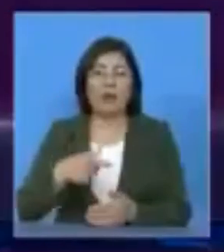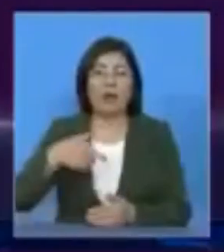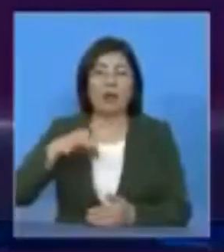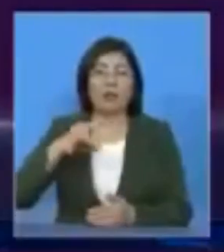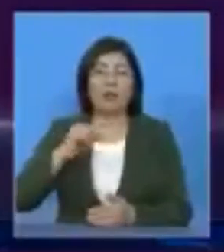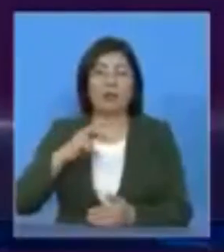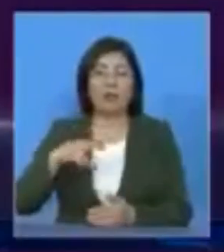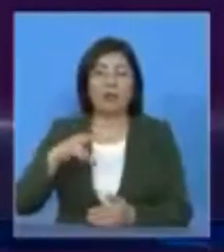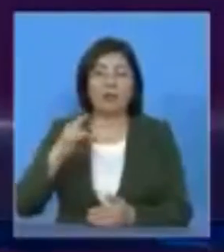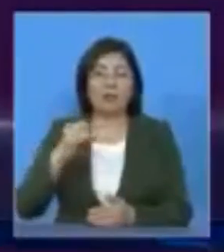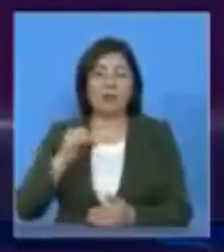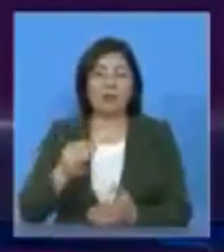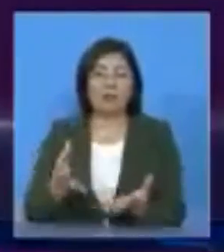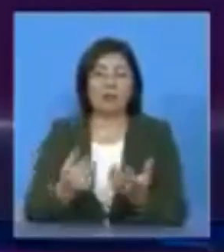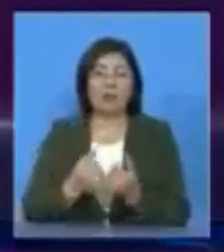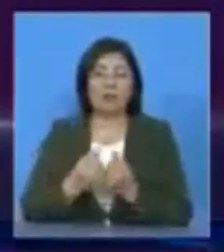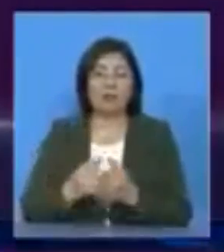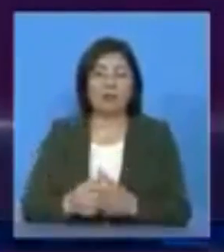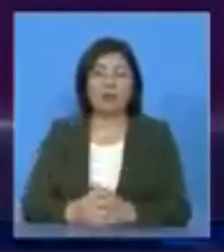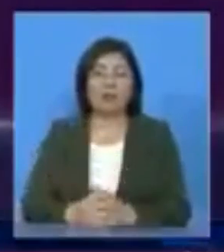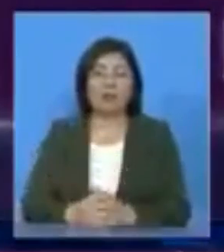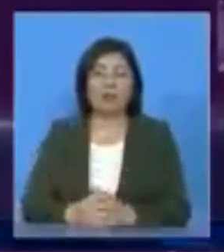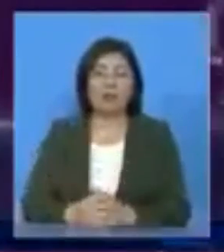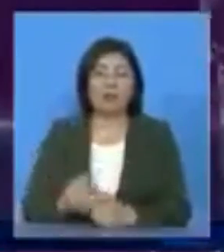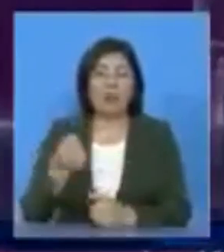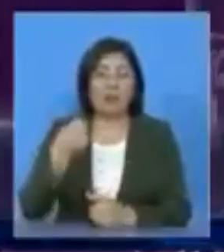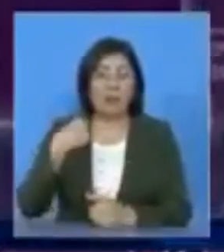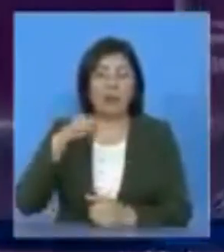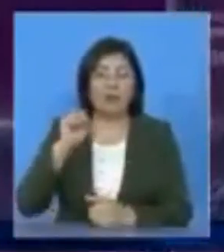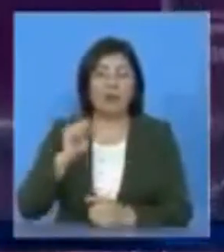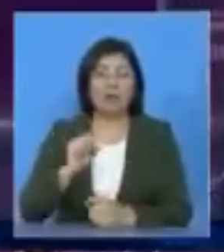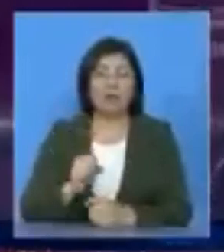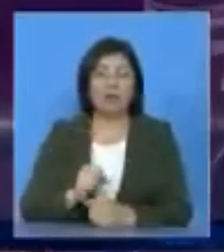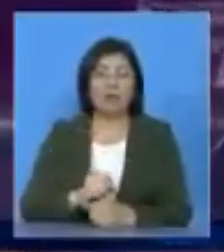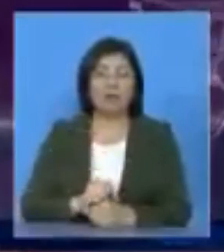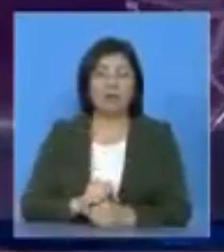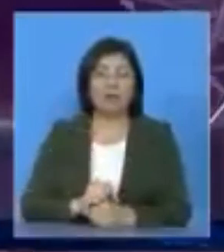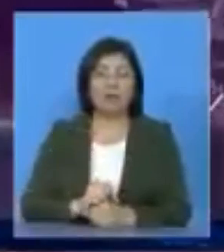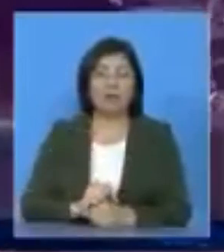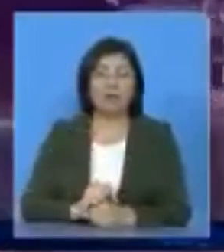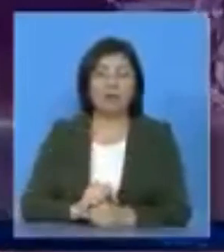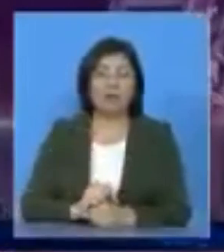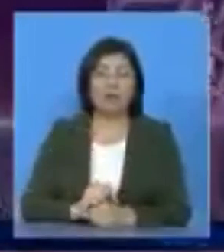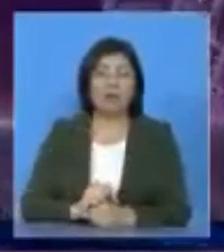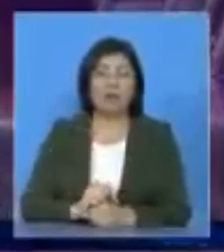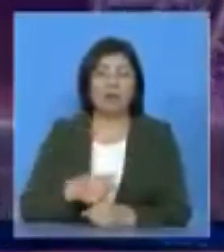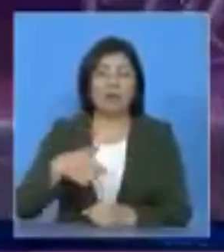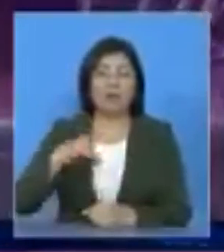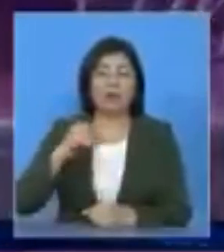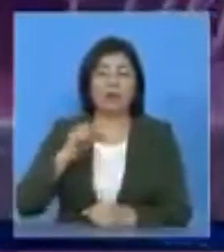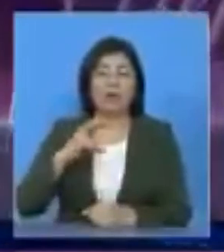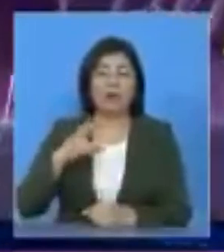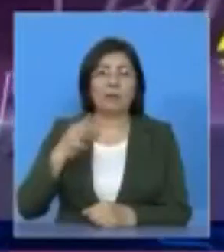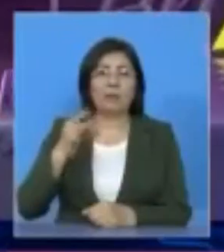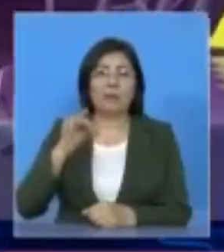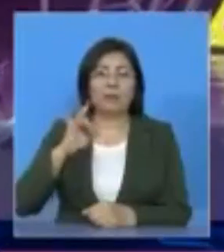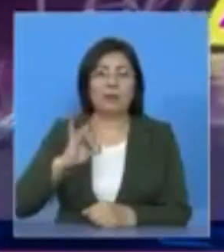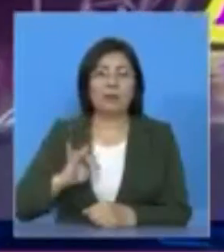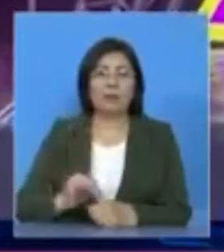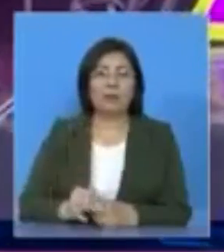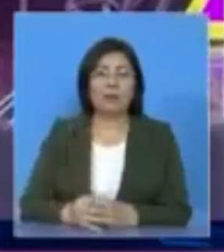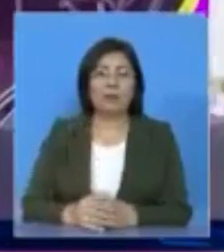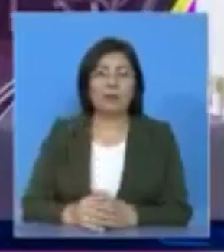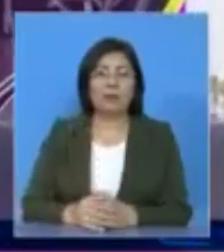завоевала... Абсолютный победитель и гран-при, и обладатель от того миллиона